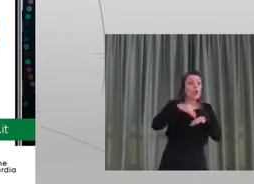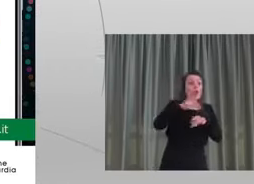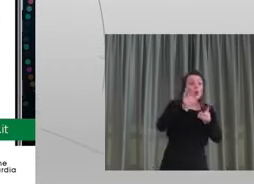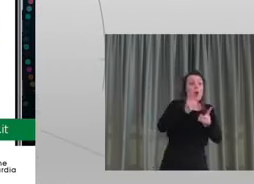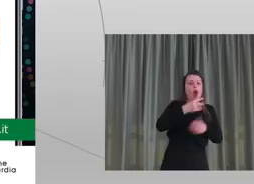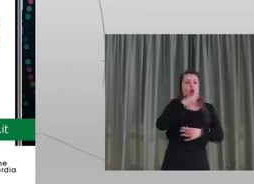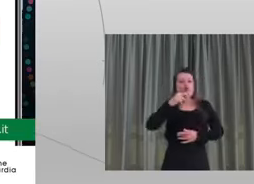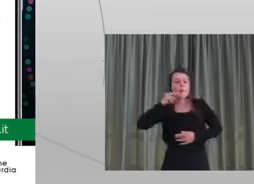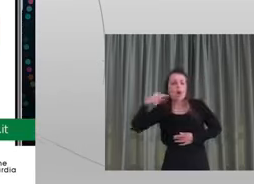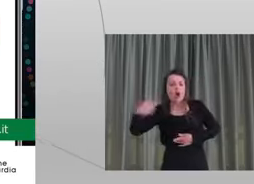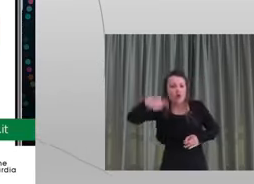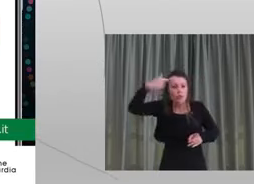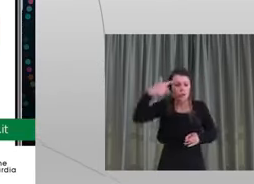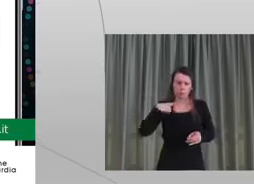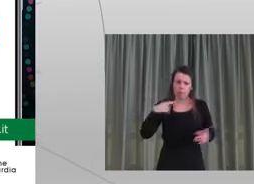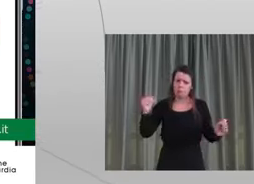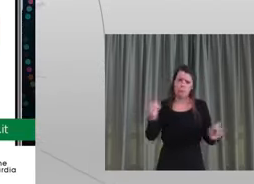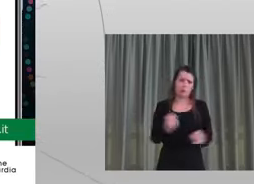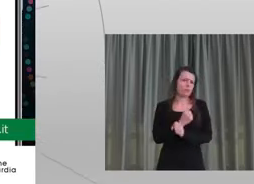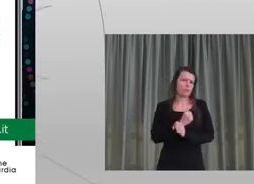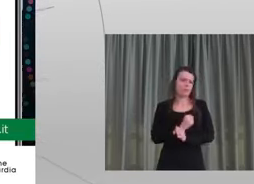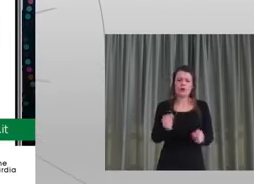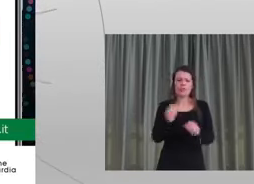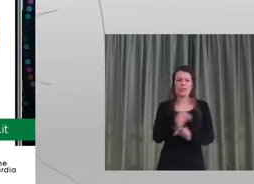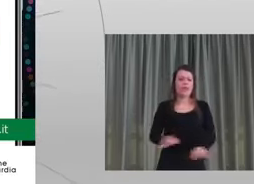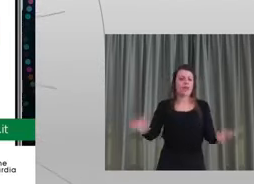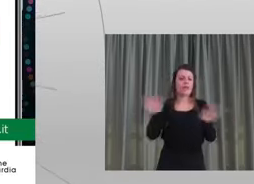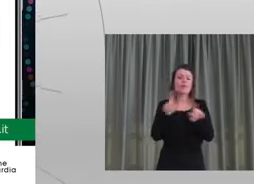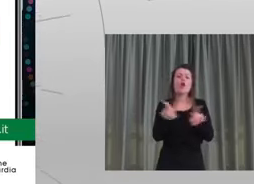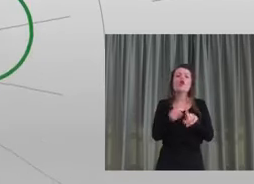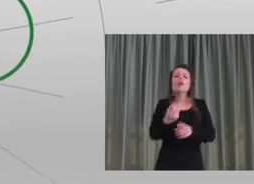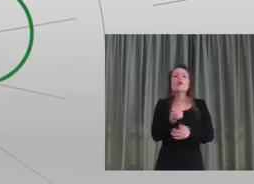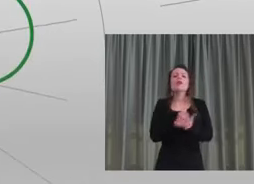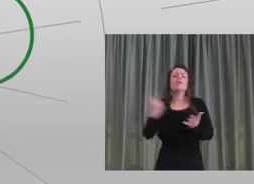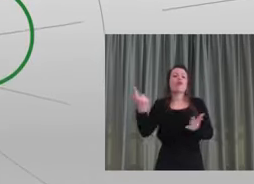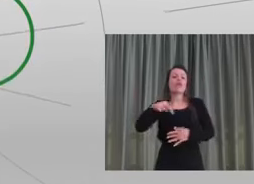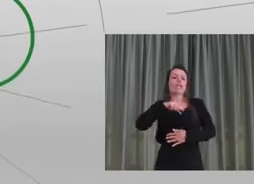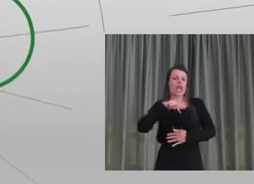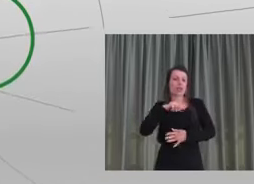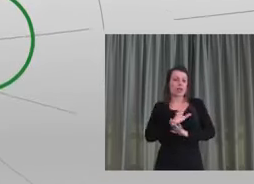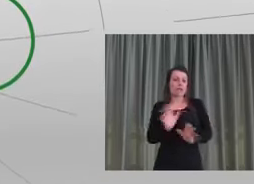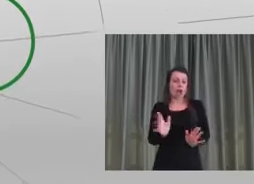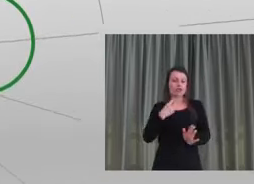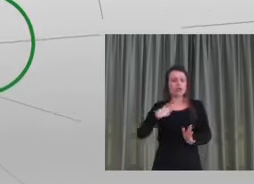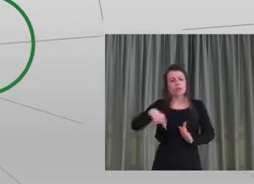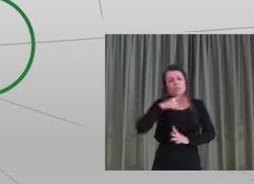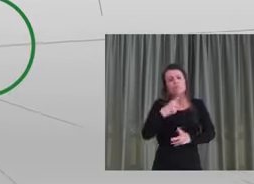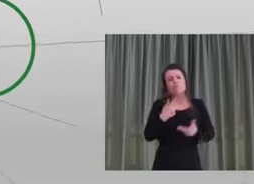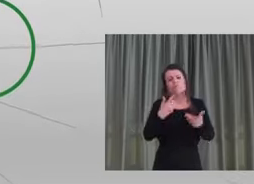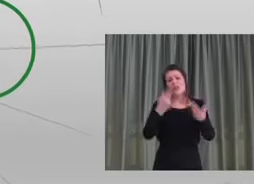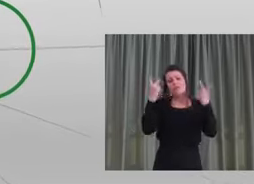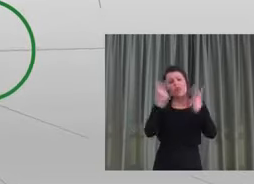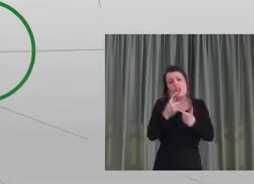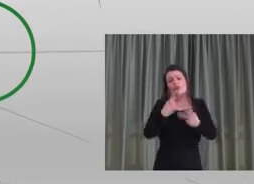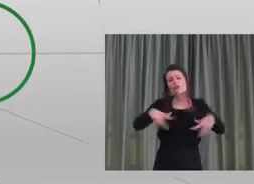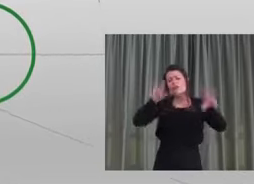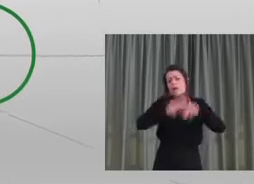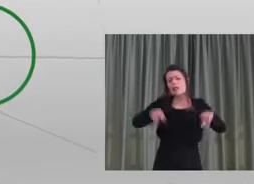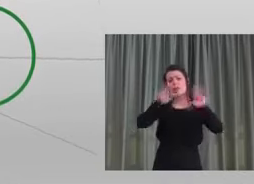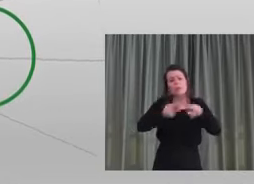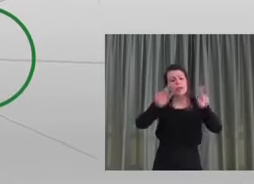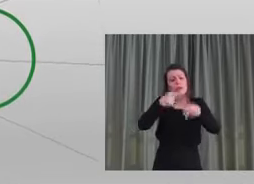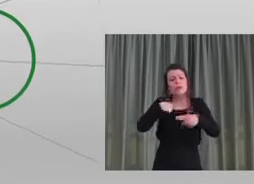ma è importante che questo venga fatto guardate non ci stancheremo mai di ribadire l'importanza ecco